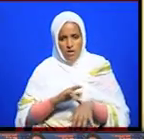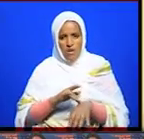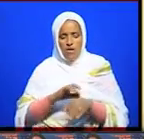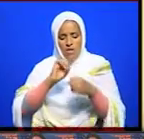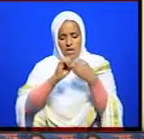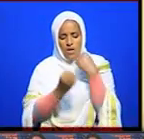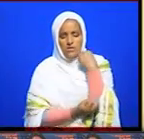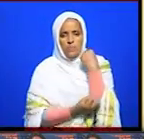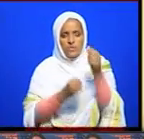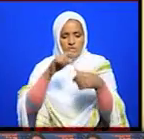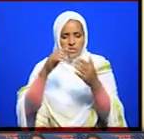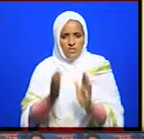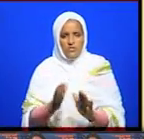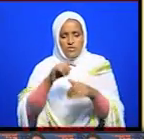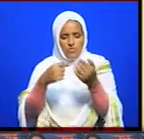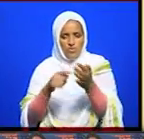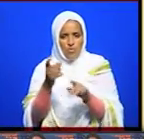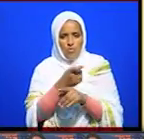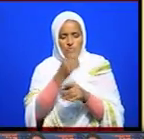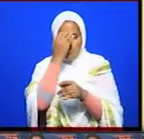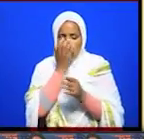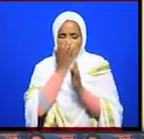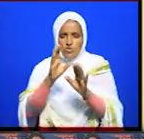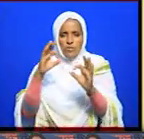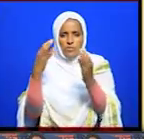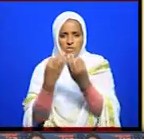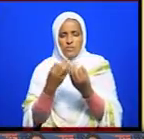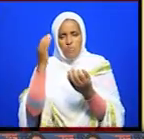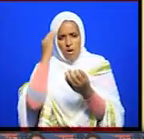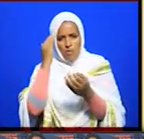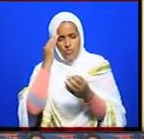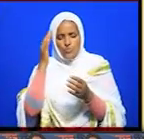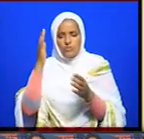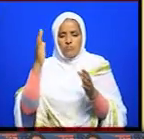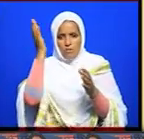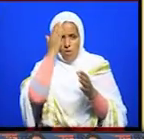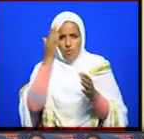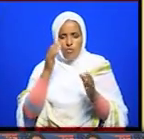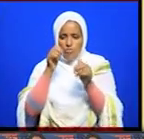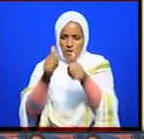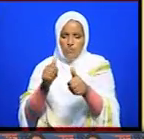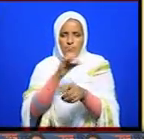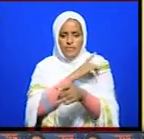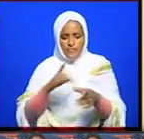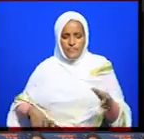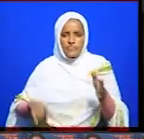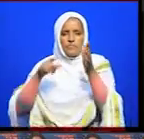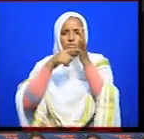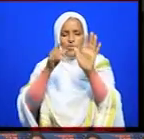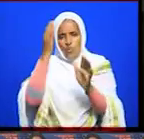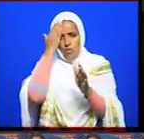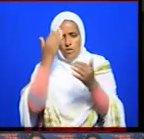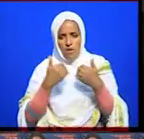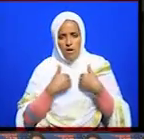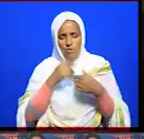ላይ የተመሰረተ ስለሆነ ኦርቶዶክሳዊ ቤተሰብ አይምሮው፣ ጭንቅላቱ የሚያውቀው በራሱ ክርስቶስ